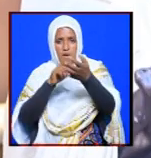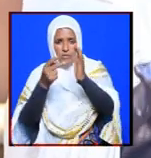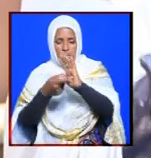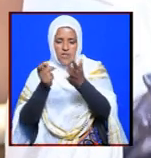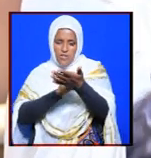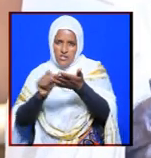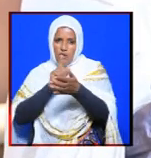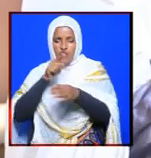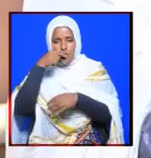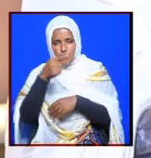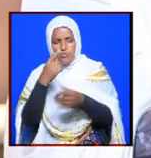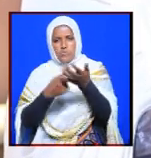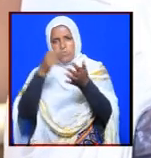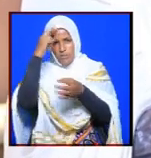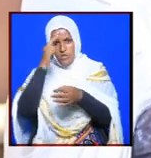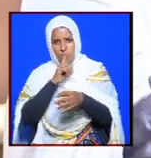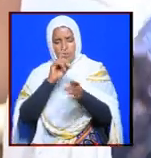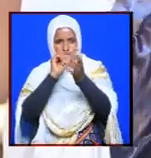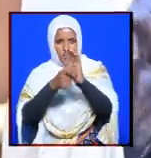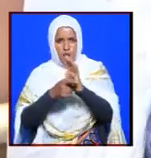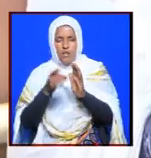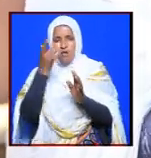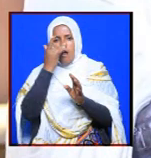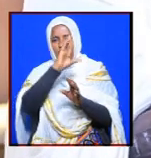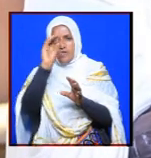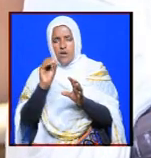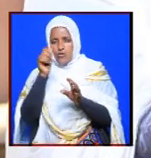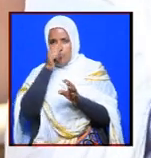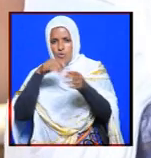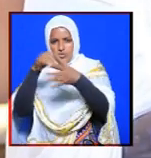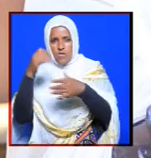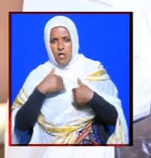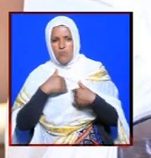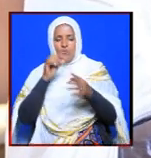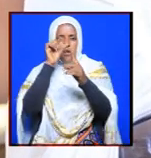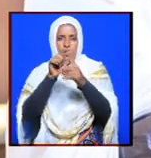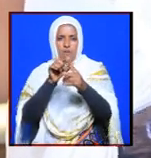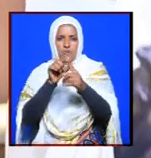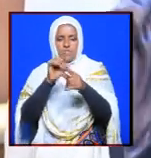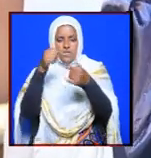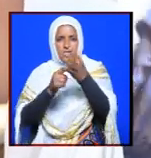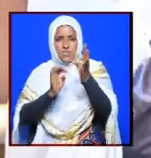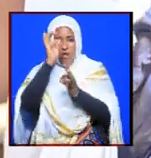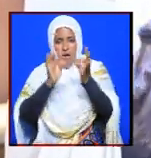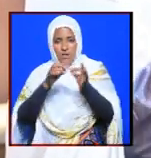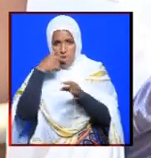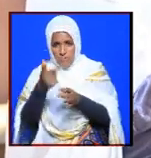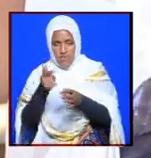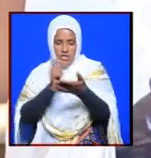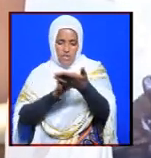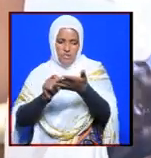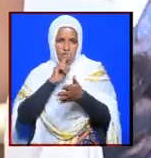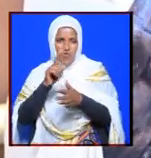ታሪክ ማለት የተጻፈ ነው የሚሉትም ለዚህ ነው። ለምን? የአፍሪካ ከኢትዮጵያ ውጭ ያለ ታሪክ የቃል ስለሆነ። ስለዚህ ታሪክ ማለት የተጻፈ